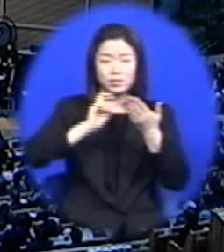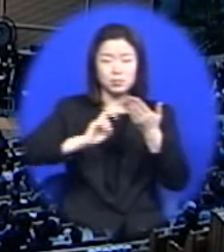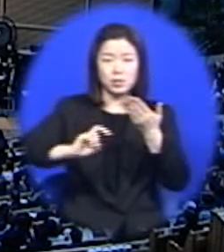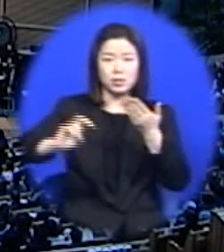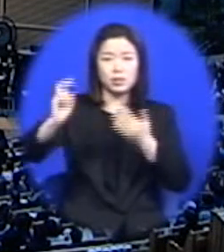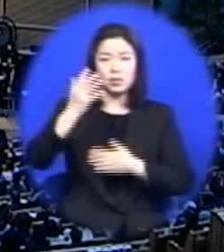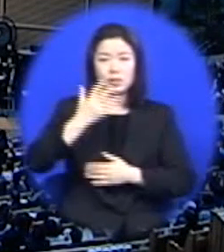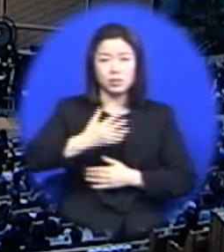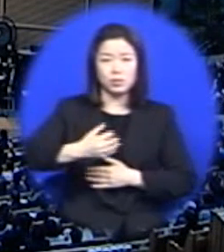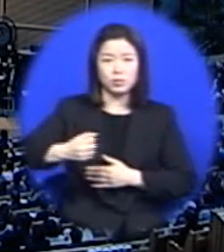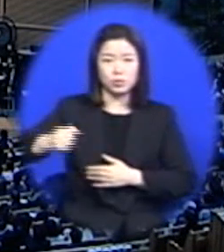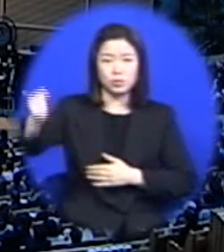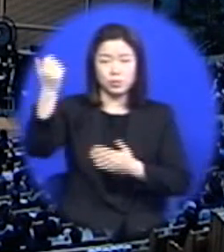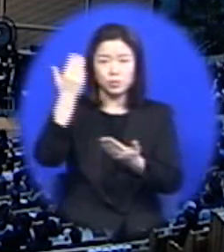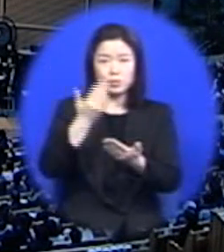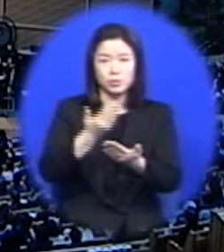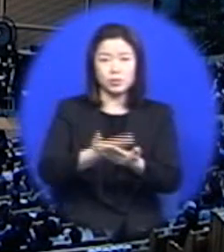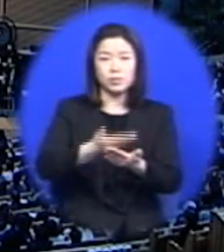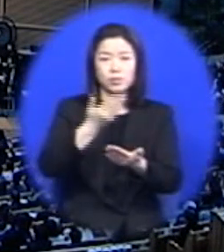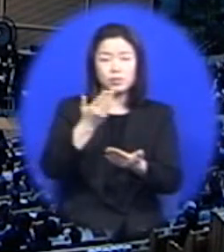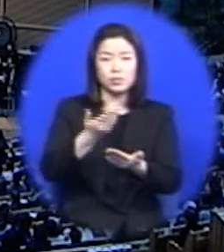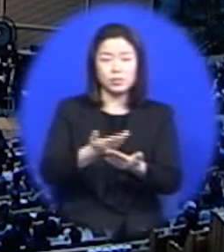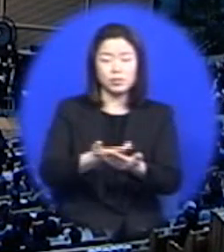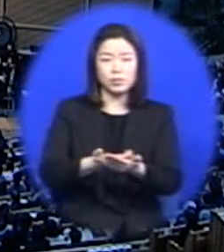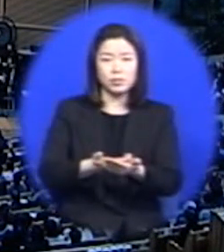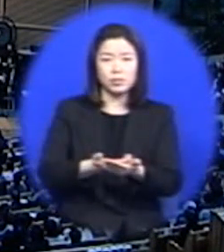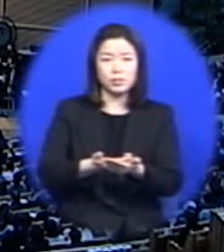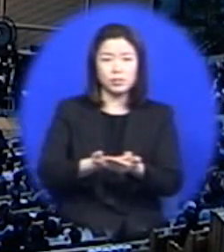찬양을 받아 주소서.